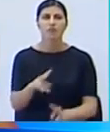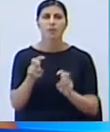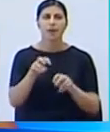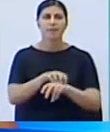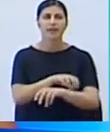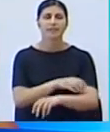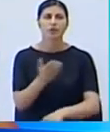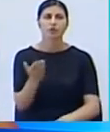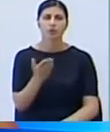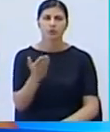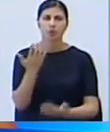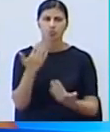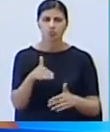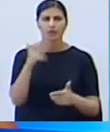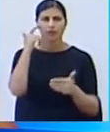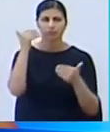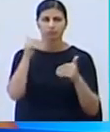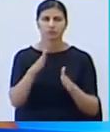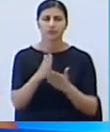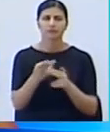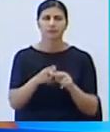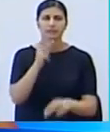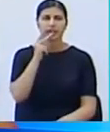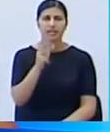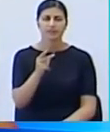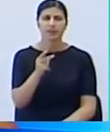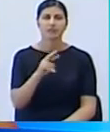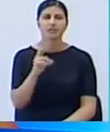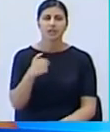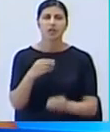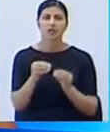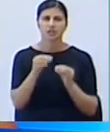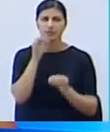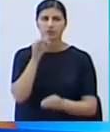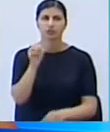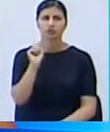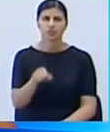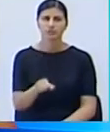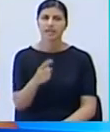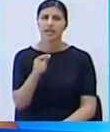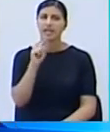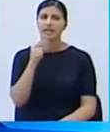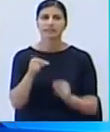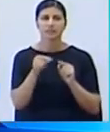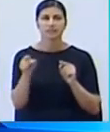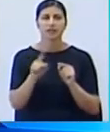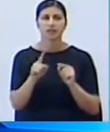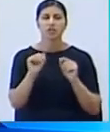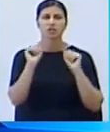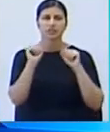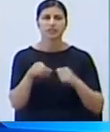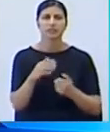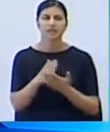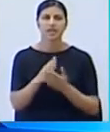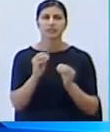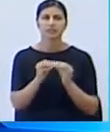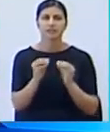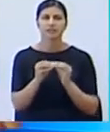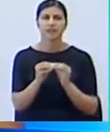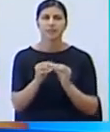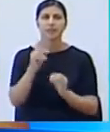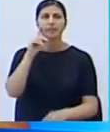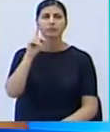რომელსაც ჩამოყალიბებული აქვს ეს ხედვები და იგივე შემილია თქვა რათუ წრევადელ წელს შეგიძლია შესაძლებელია იგივე